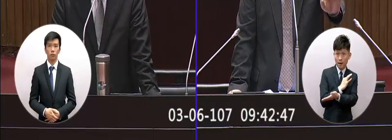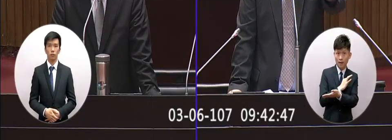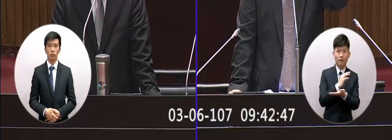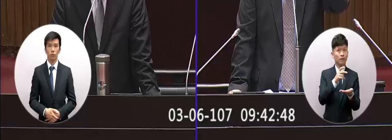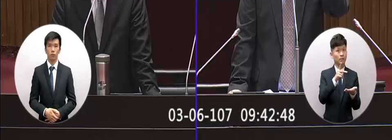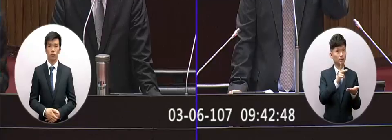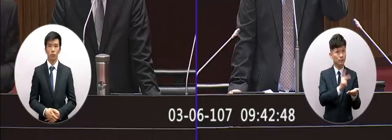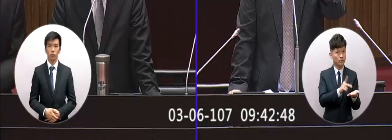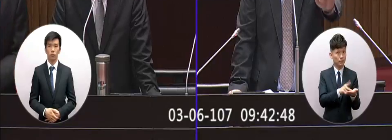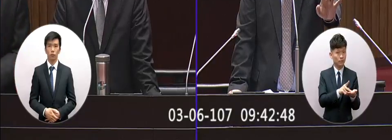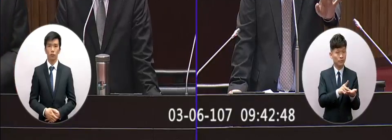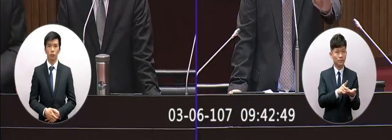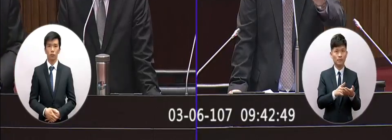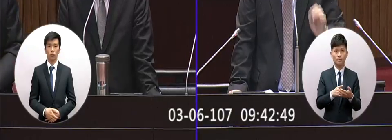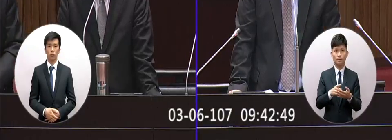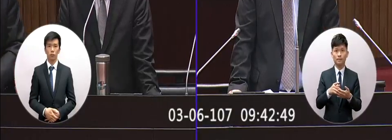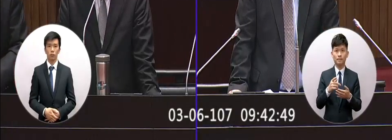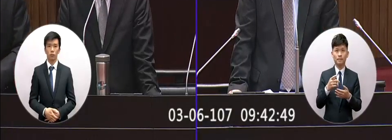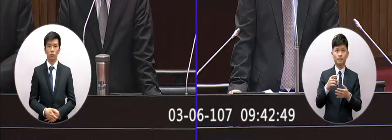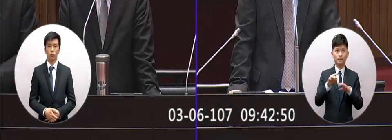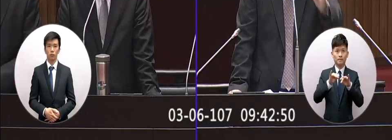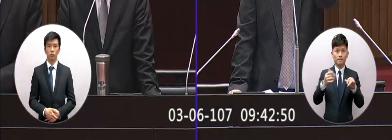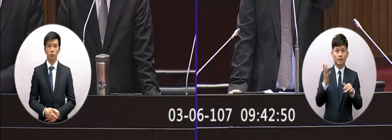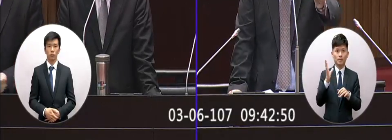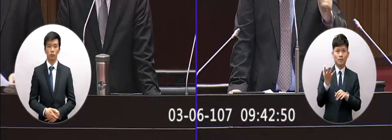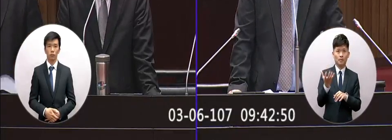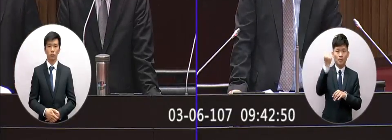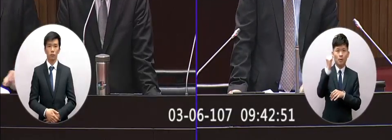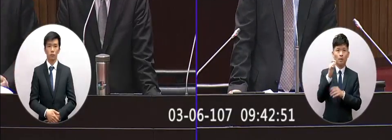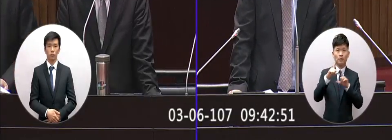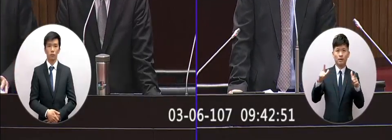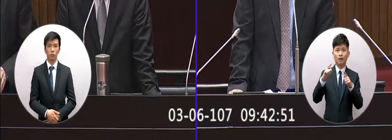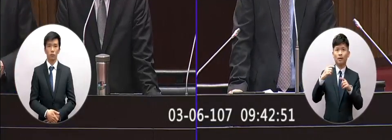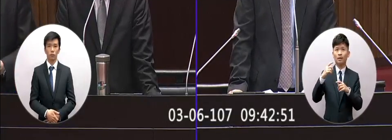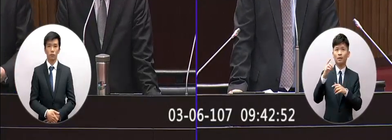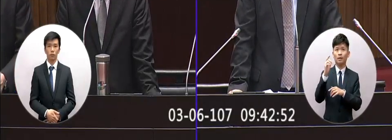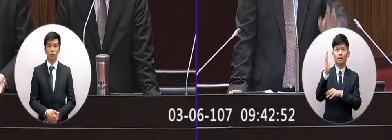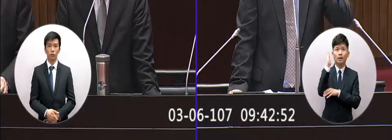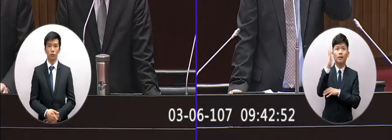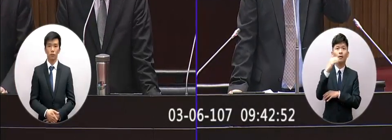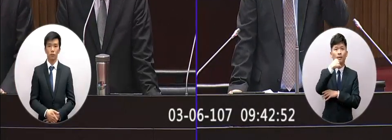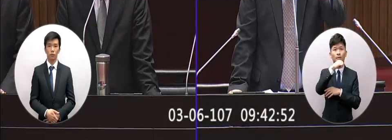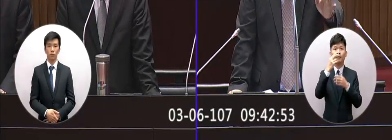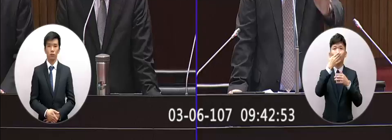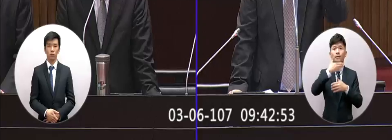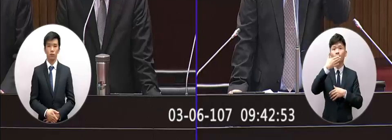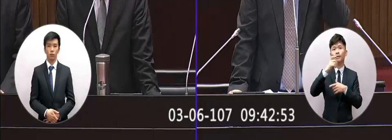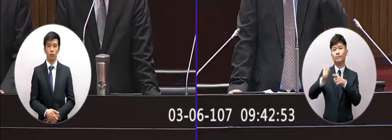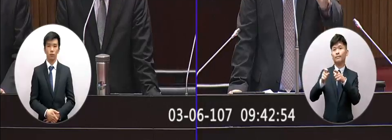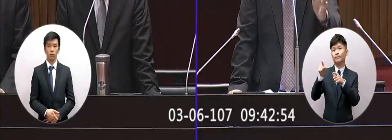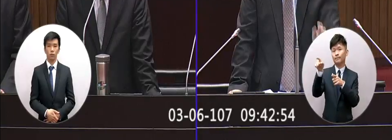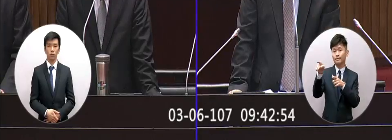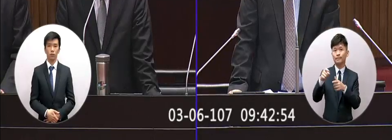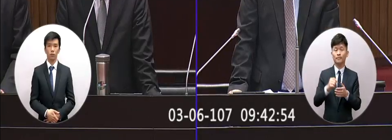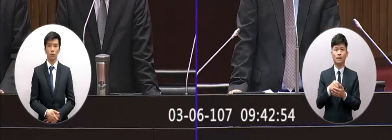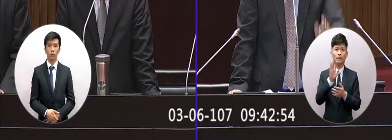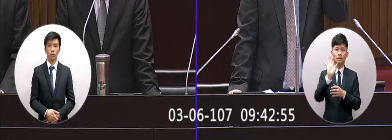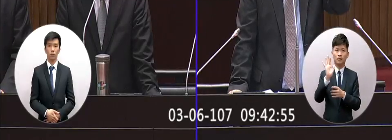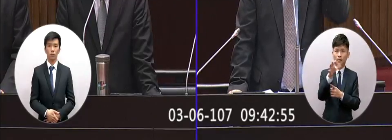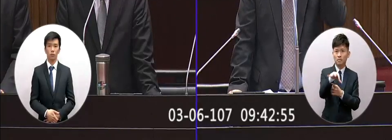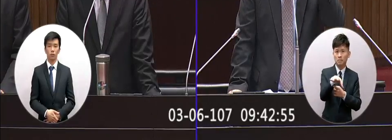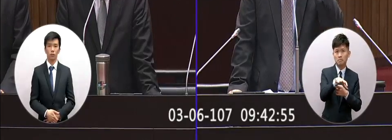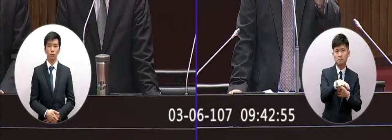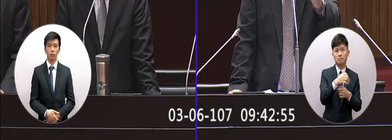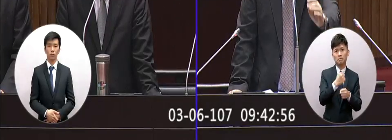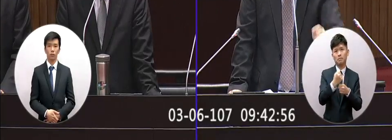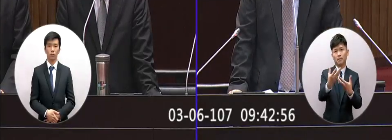哈。国际最大的拥有者是台糖，台糖当时是经济部主管嘛，哈，所以台糖拥有很多土地，它没有从事农业生产，它